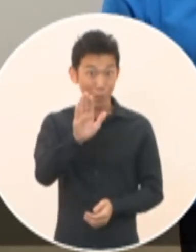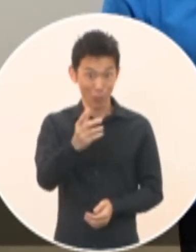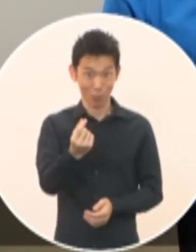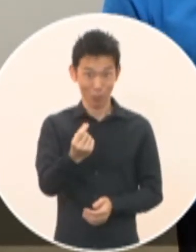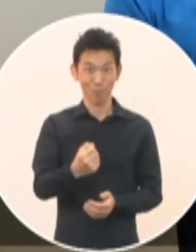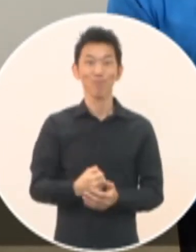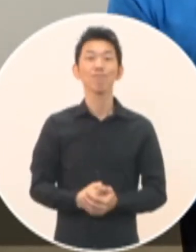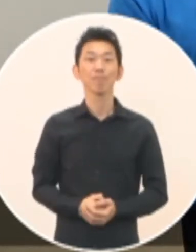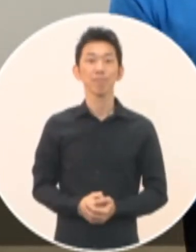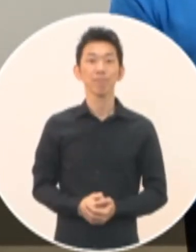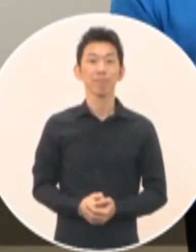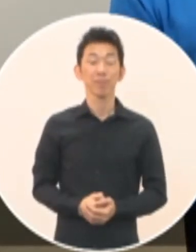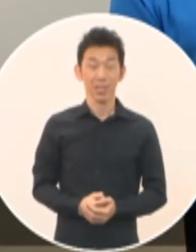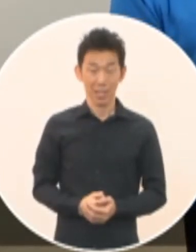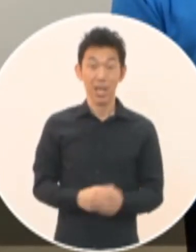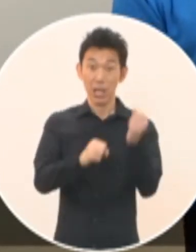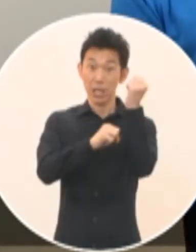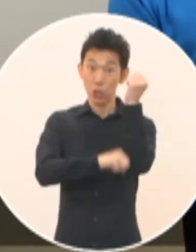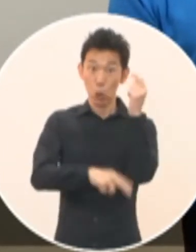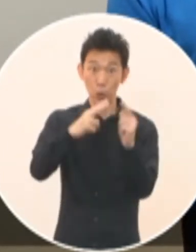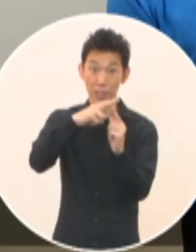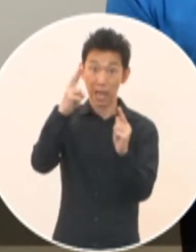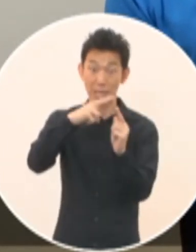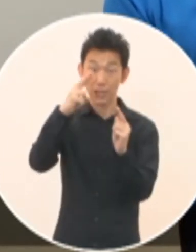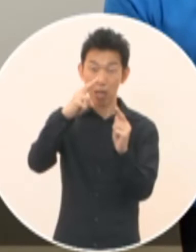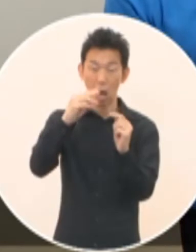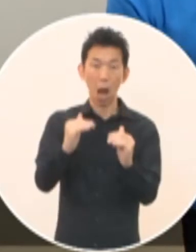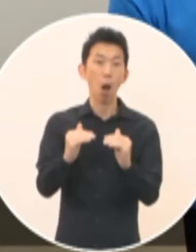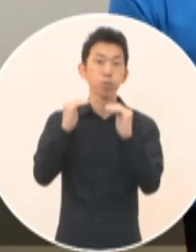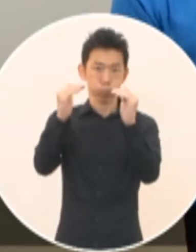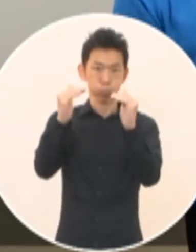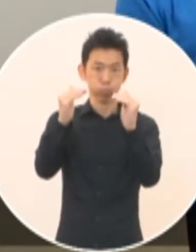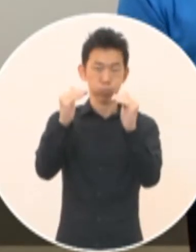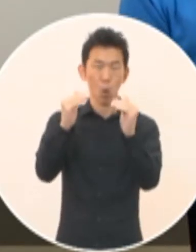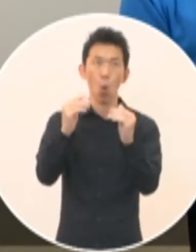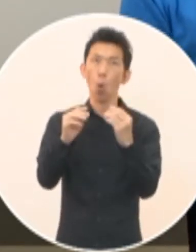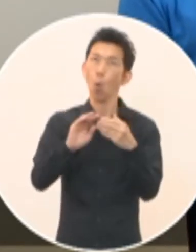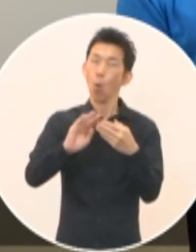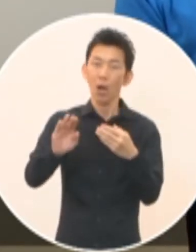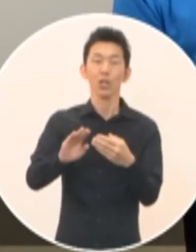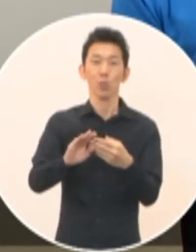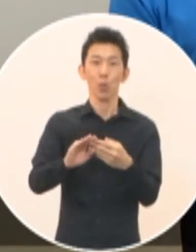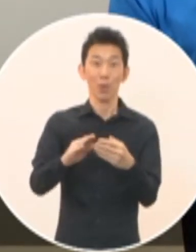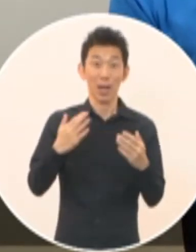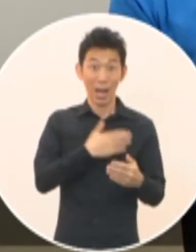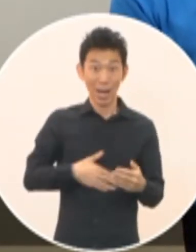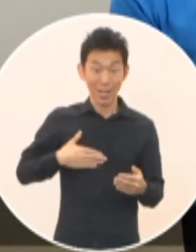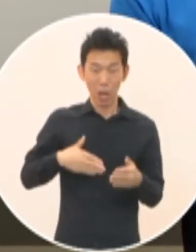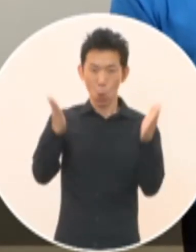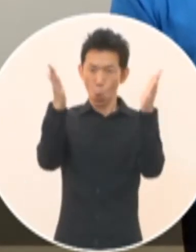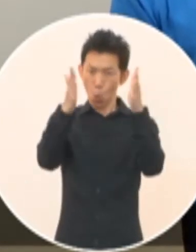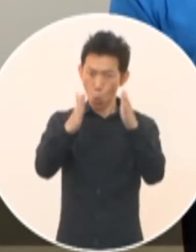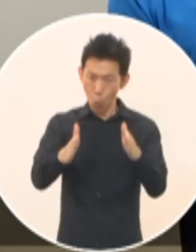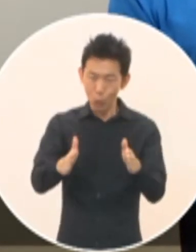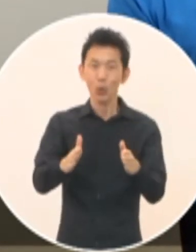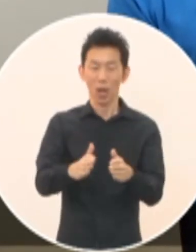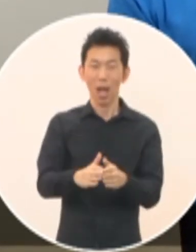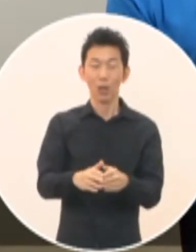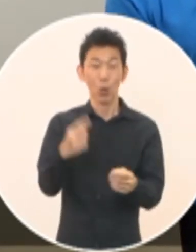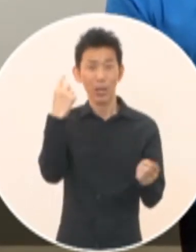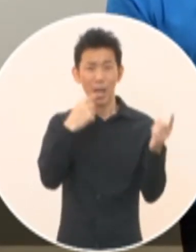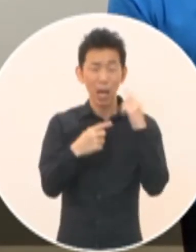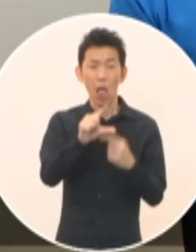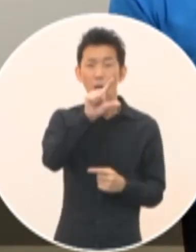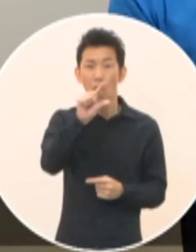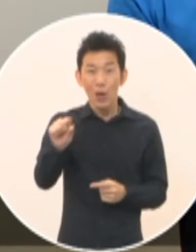はい、 基礎代謝が上がったり、あとはメリハリボディになったり、はい、怪我をしにくい体になったり、う